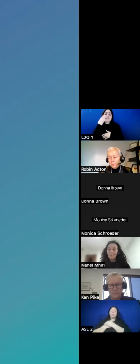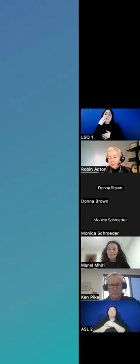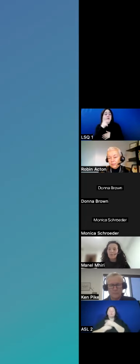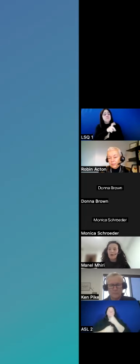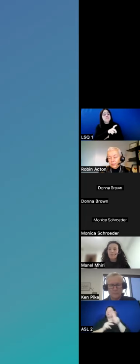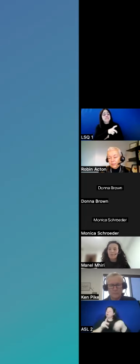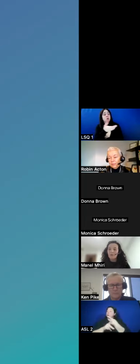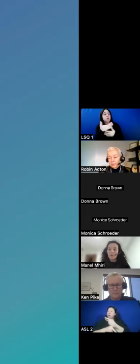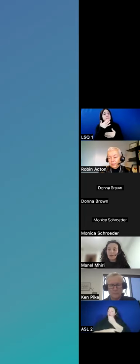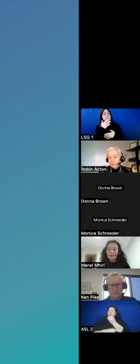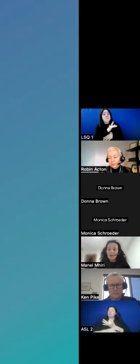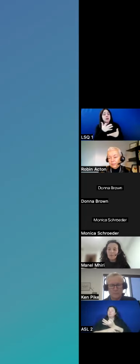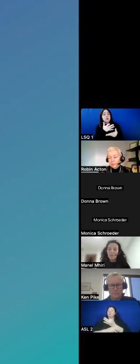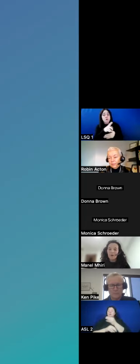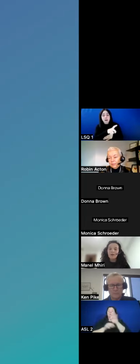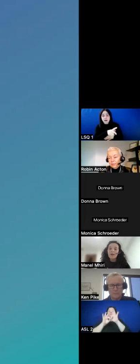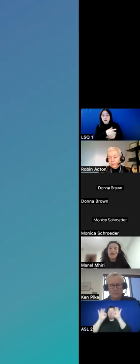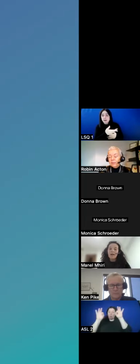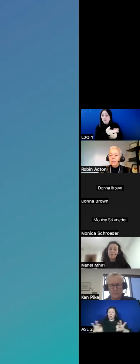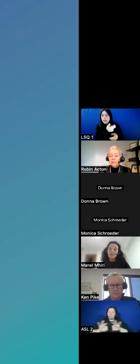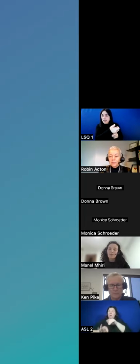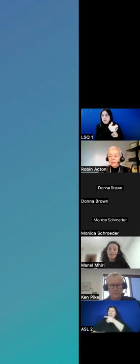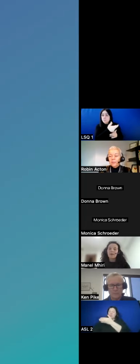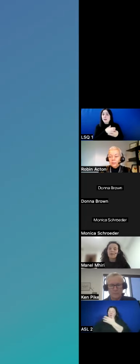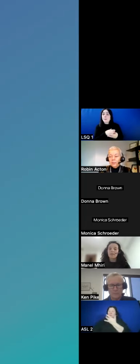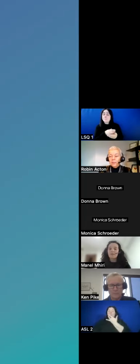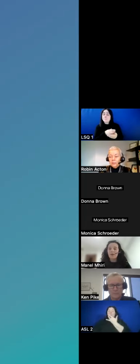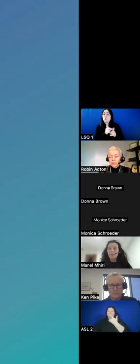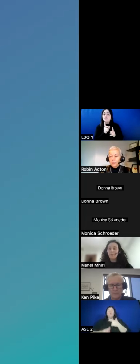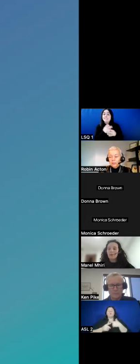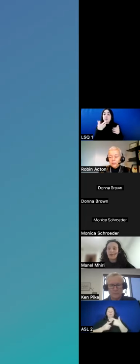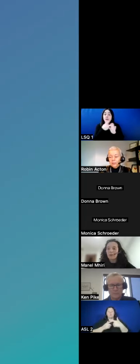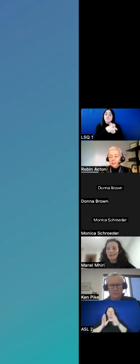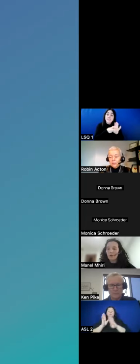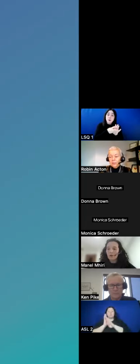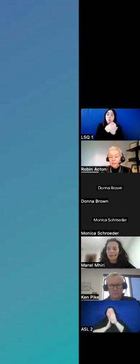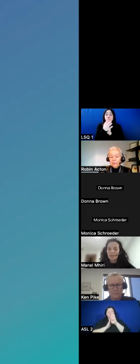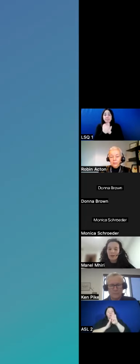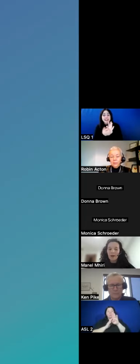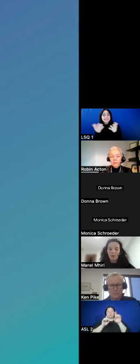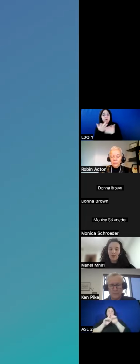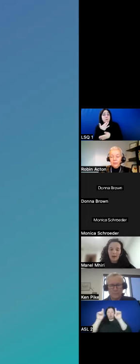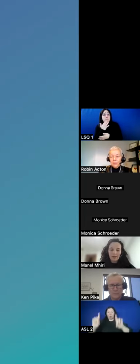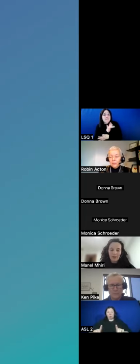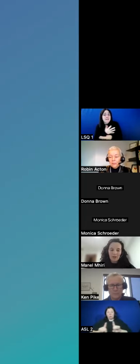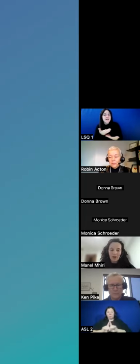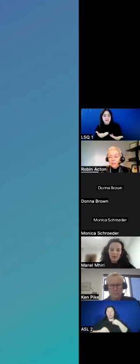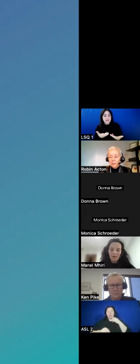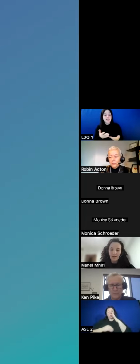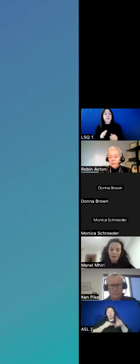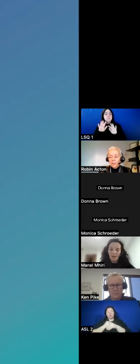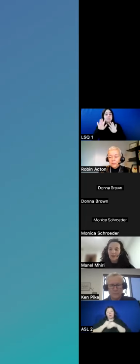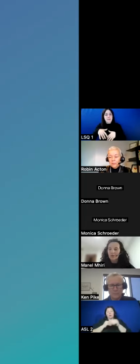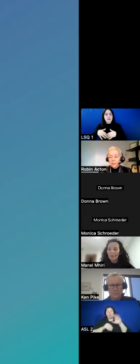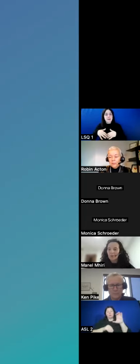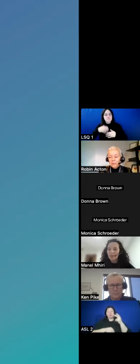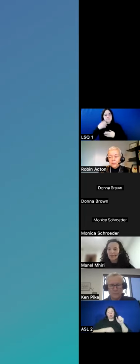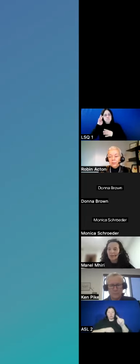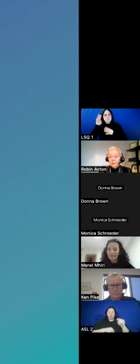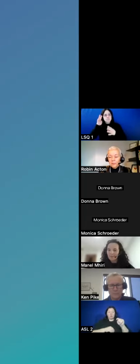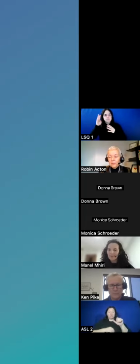intellectuelles, voir ce qu'elles veulent, voir le format qu'elles préfèrent, et de là, élaborer, créer le